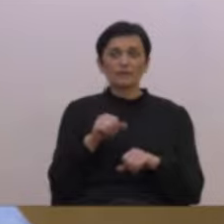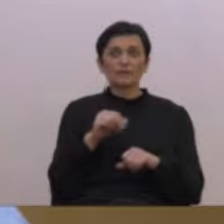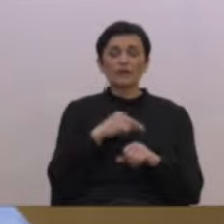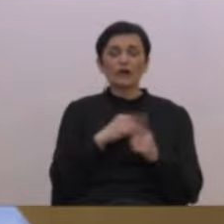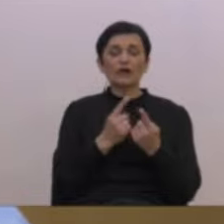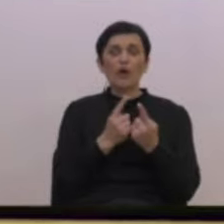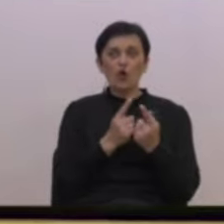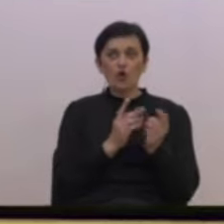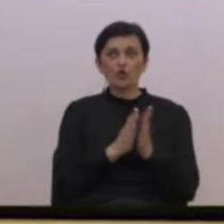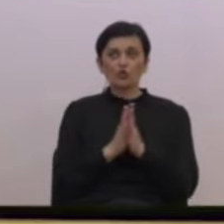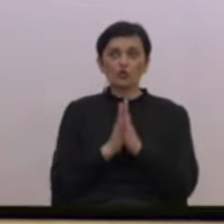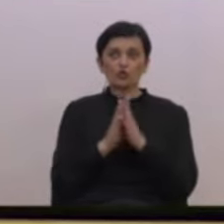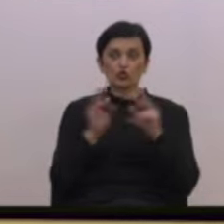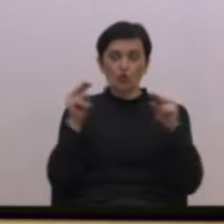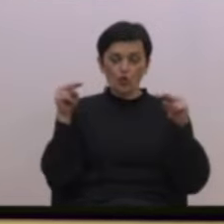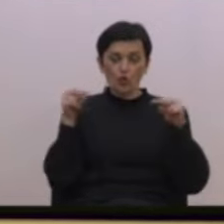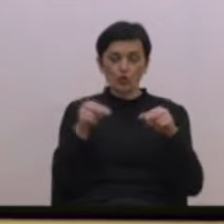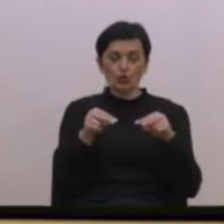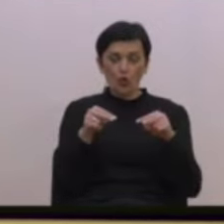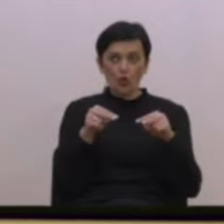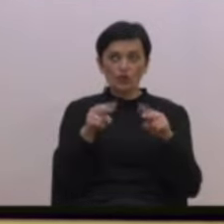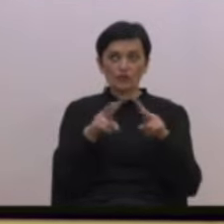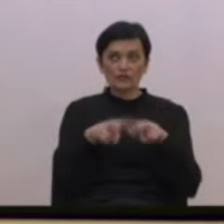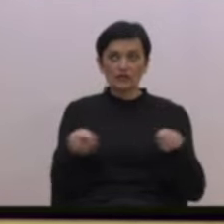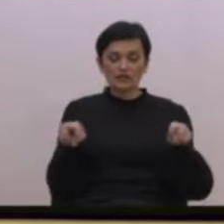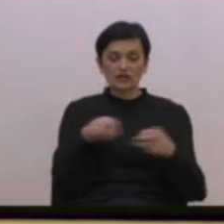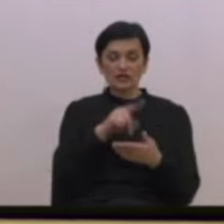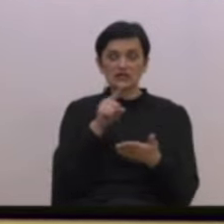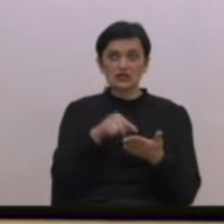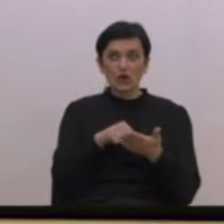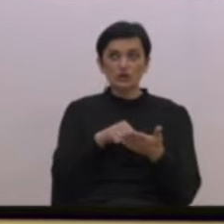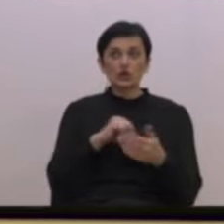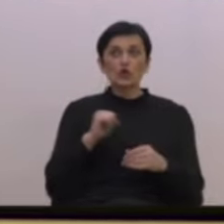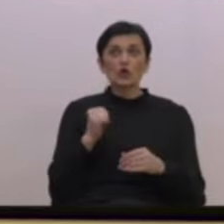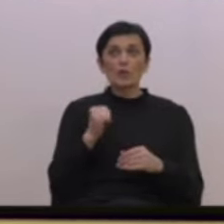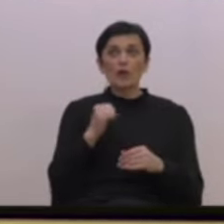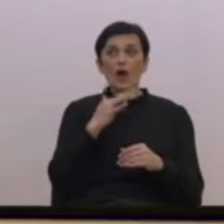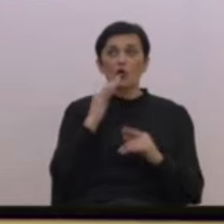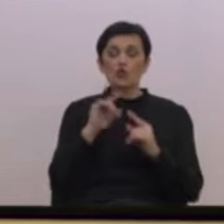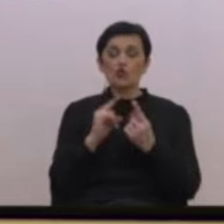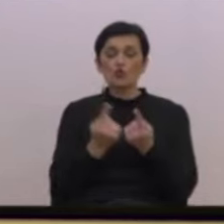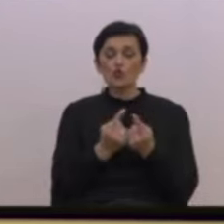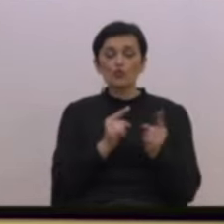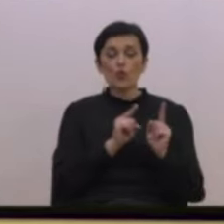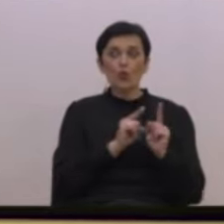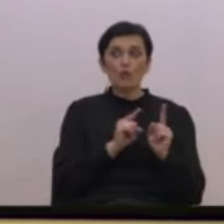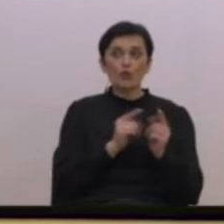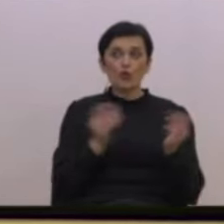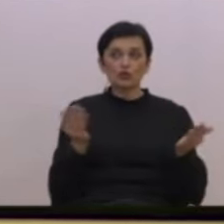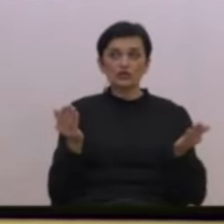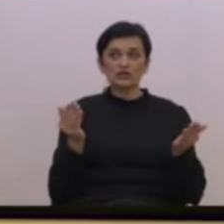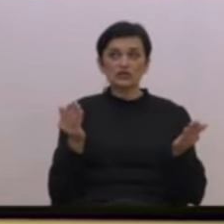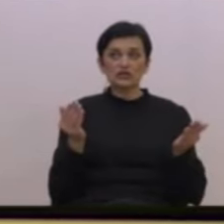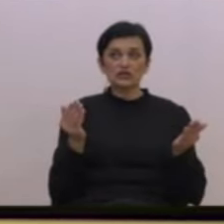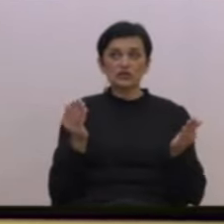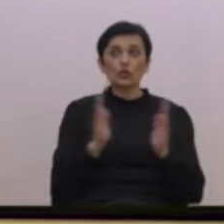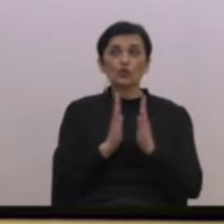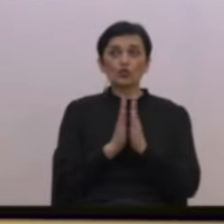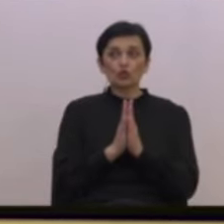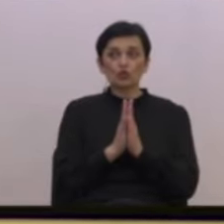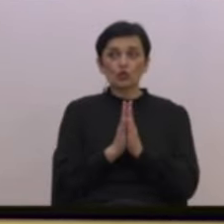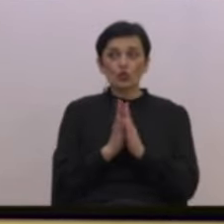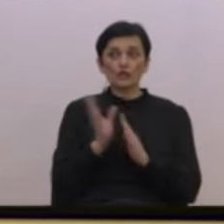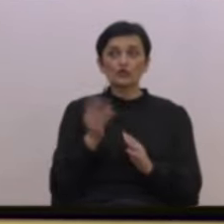Colegi, tot trebuie să concentrezi gaza chiar să acționezi. Megobreba umbrale sau vitan opoziției. Da, da, da. Tot